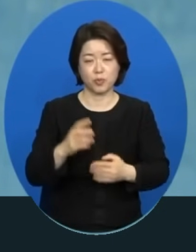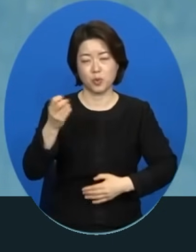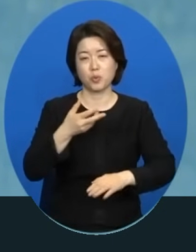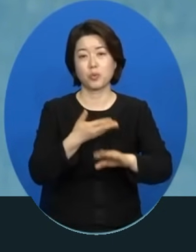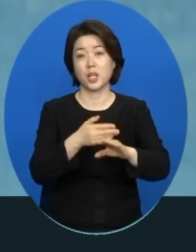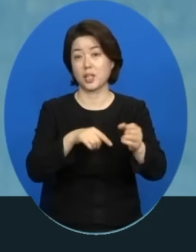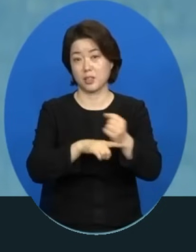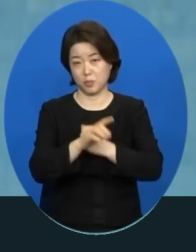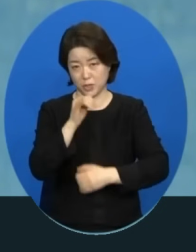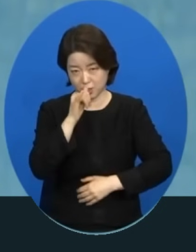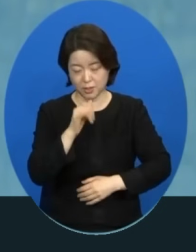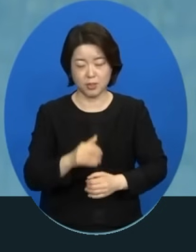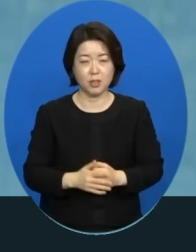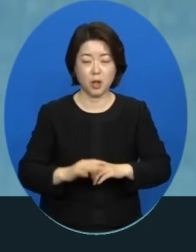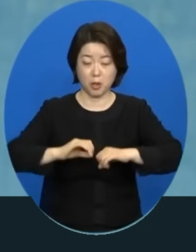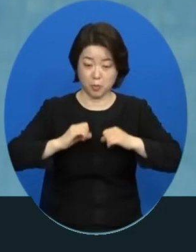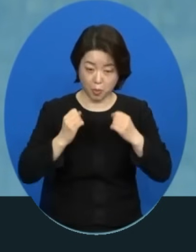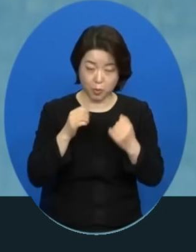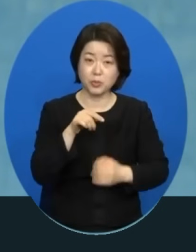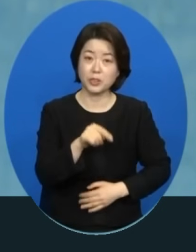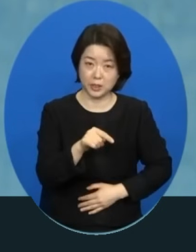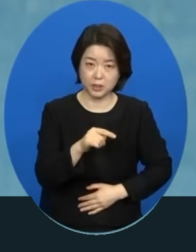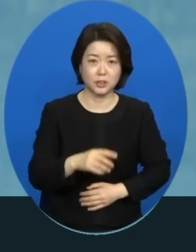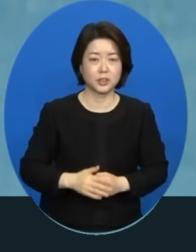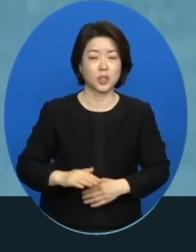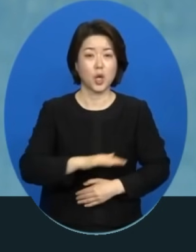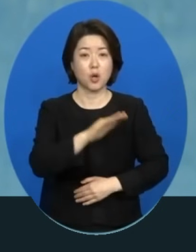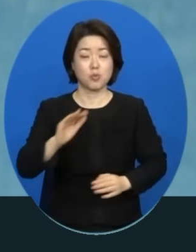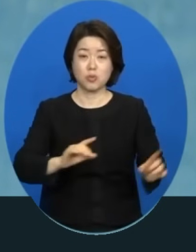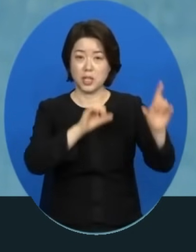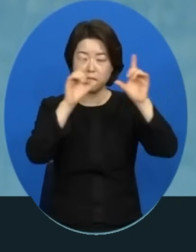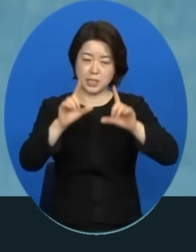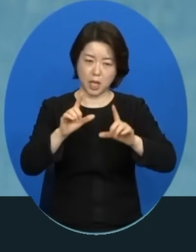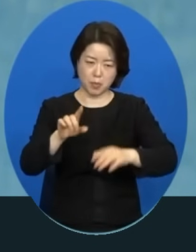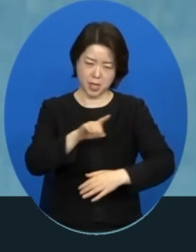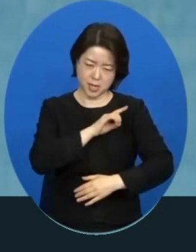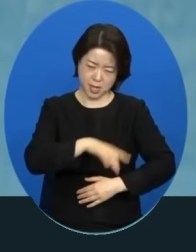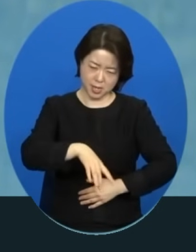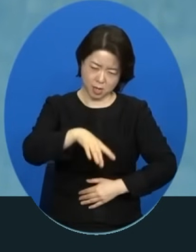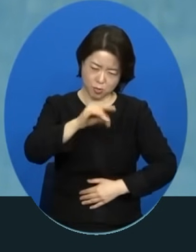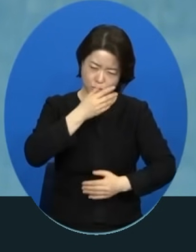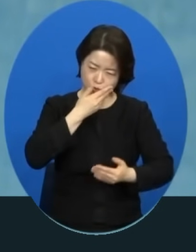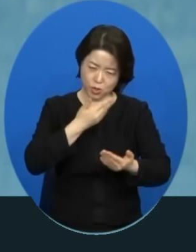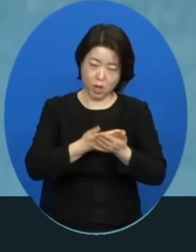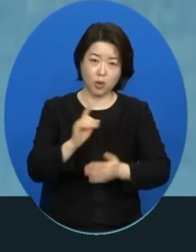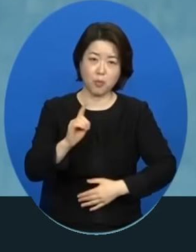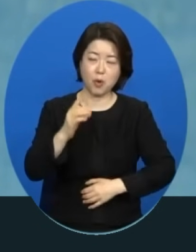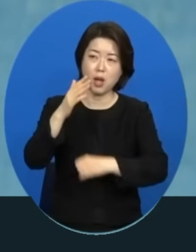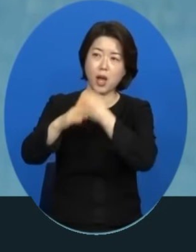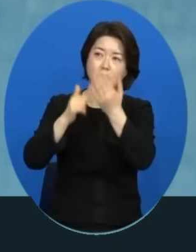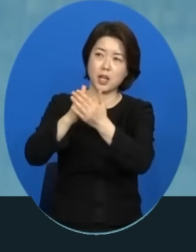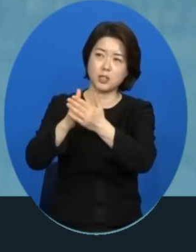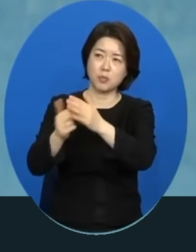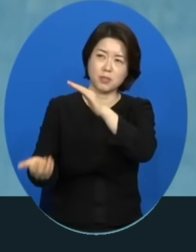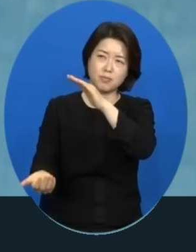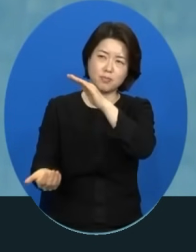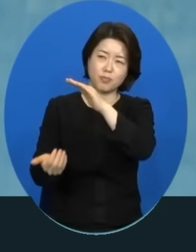있어요. 복종한다는 것은 우리의 삶의 우선순위에 있어서 하나님을